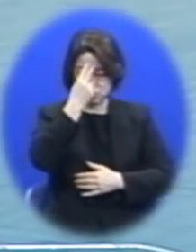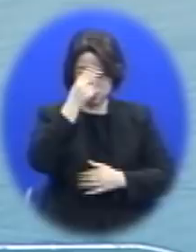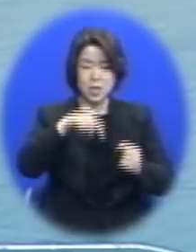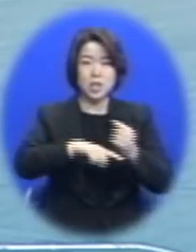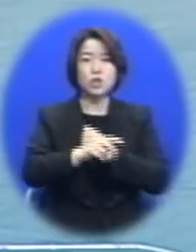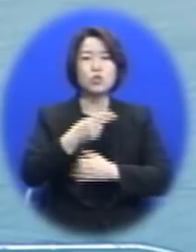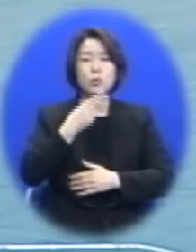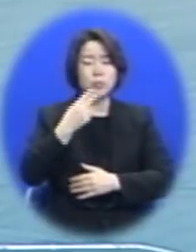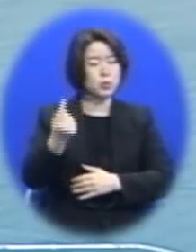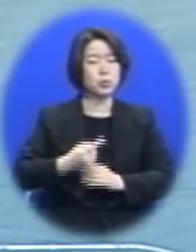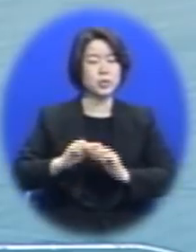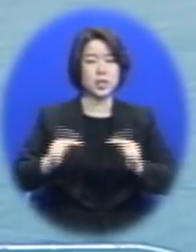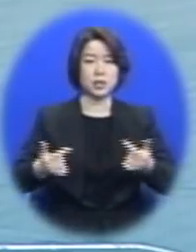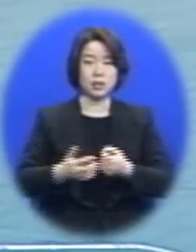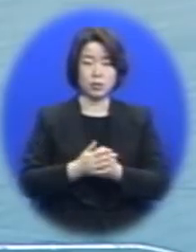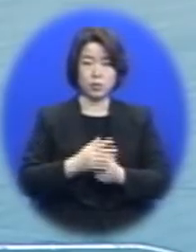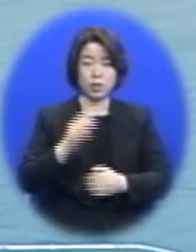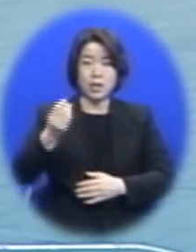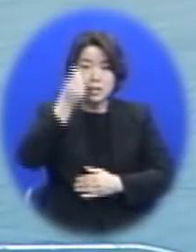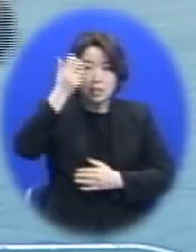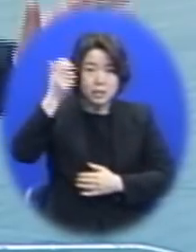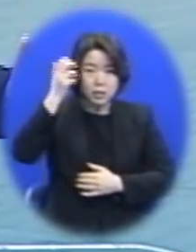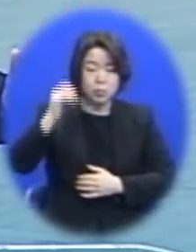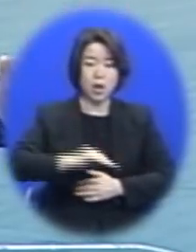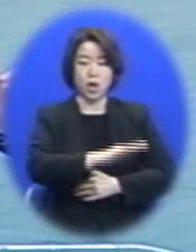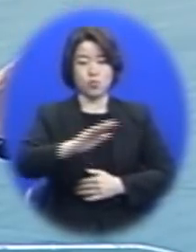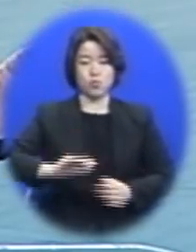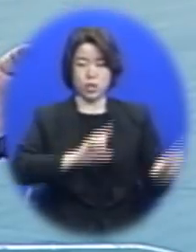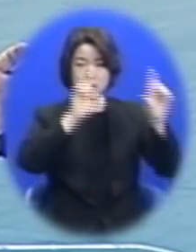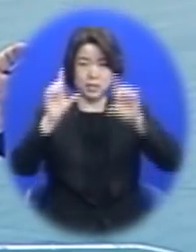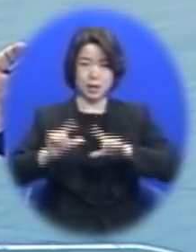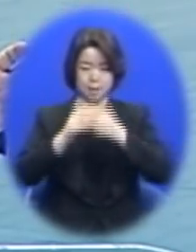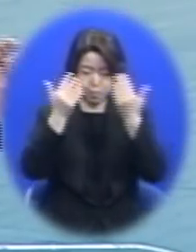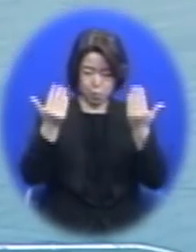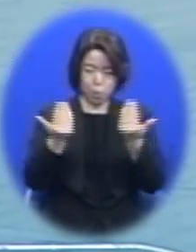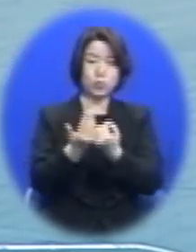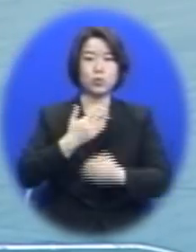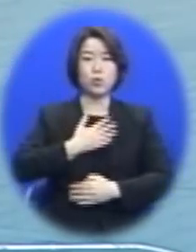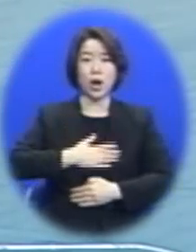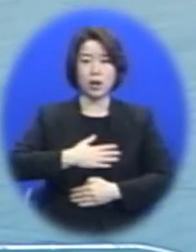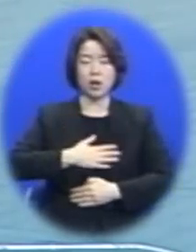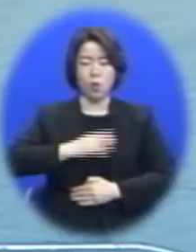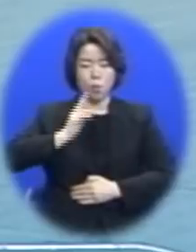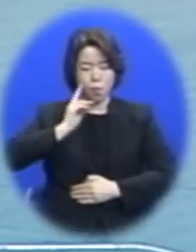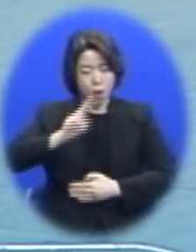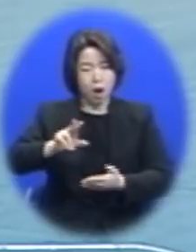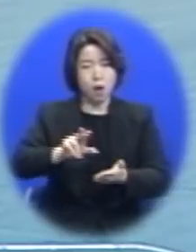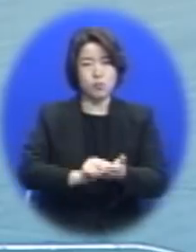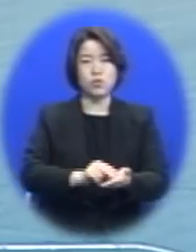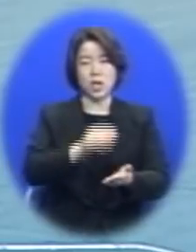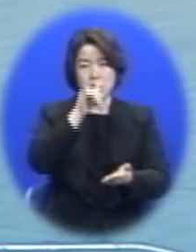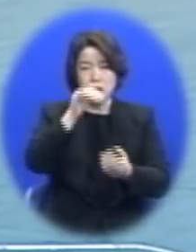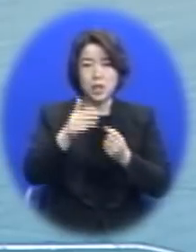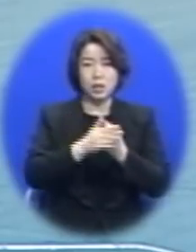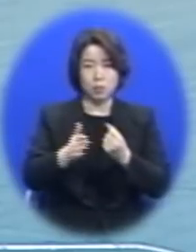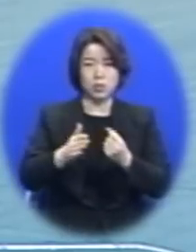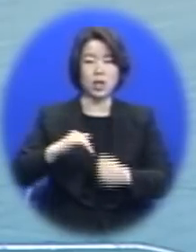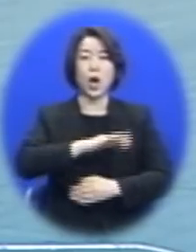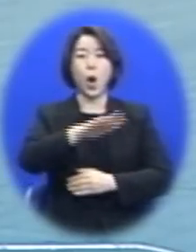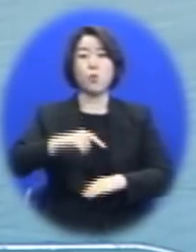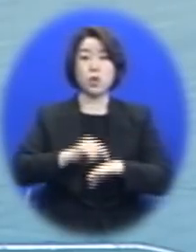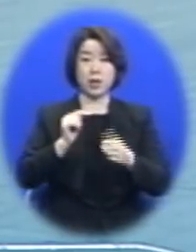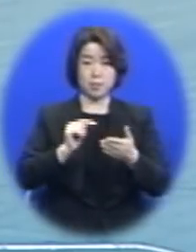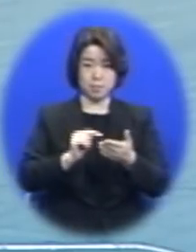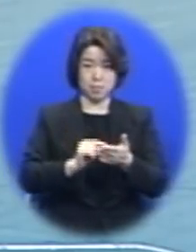없습니다 성령님은 우리의 산 전체를 압니다 심각한 문제가 있을 수 있기 때문에 우리의